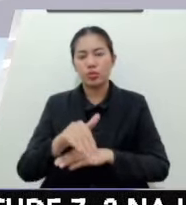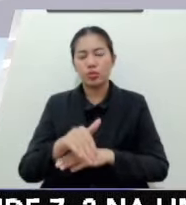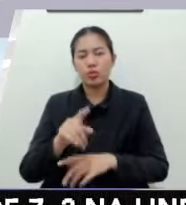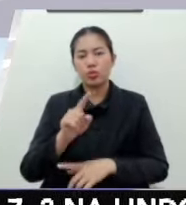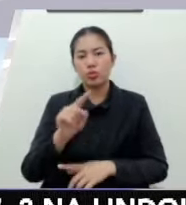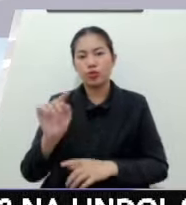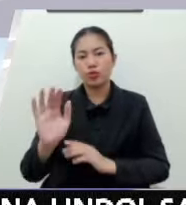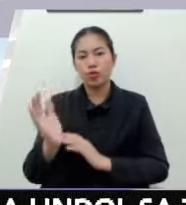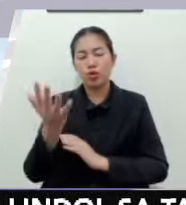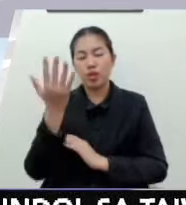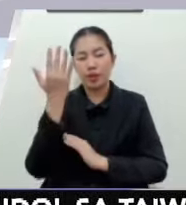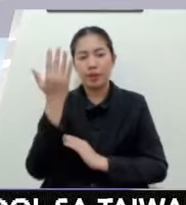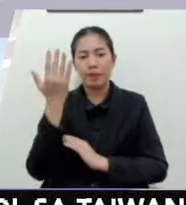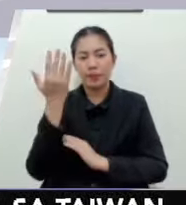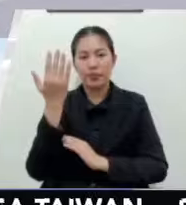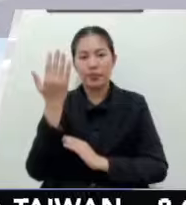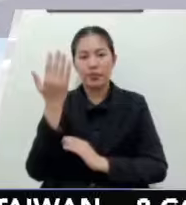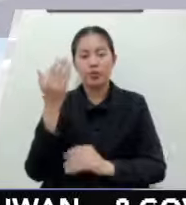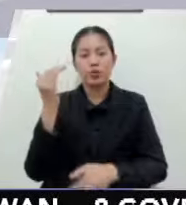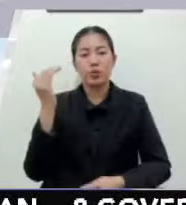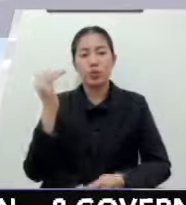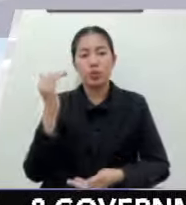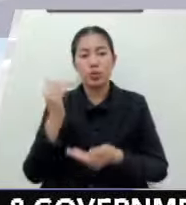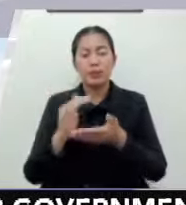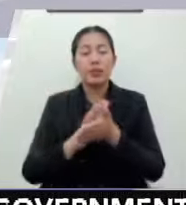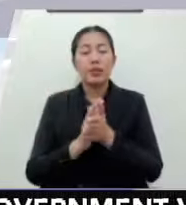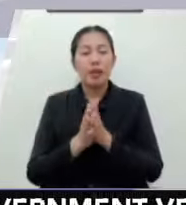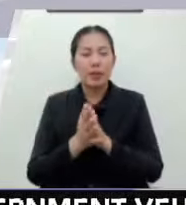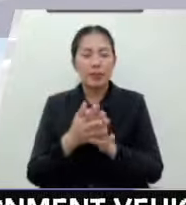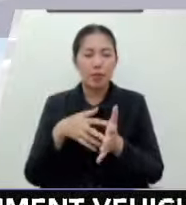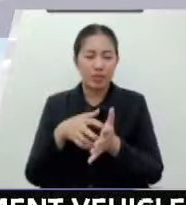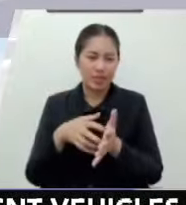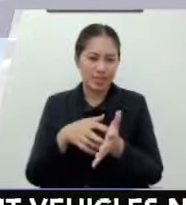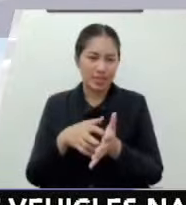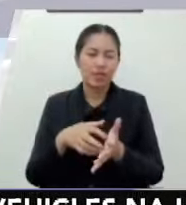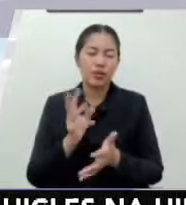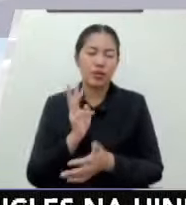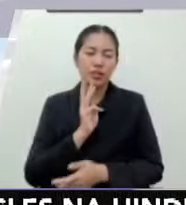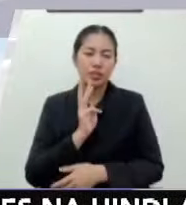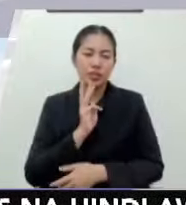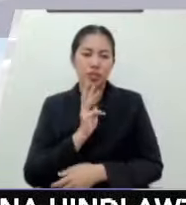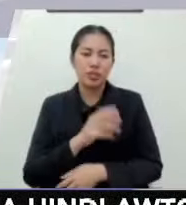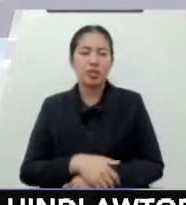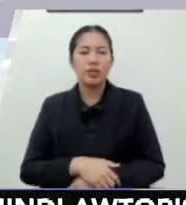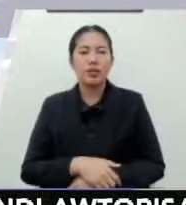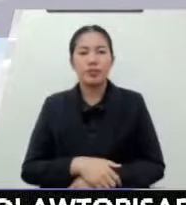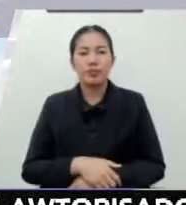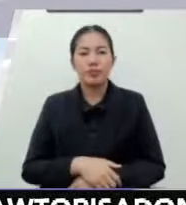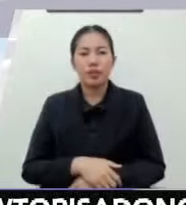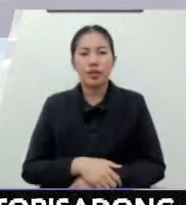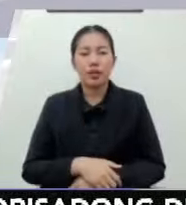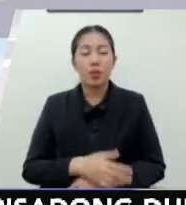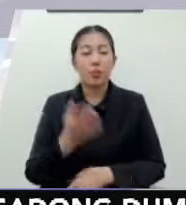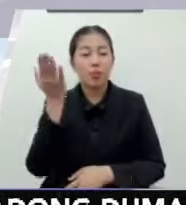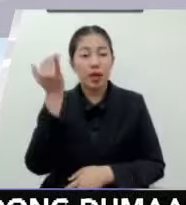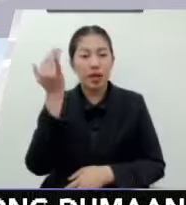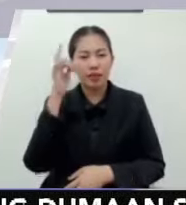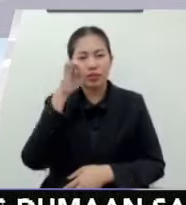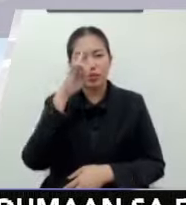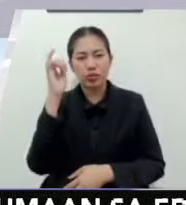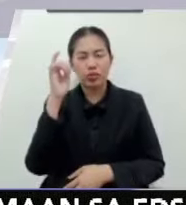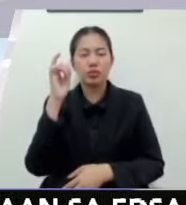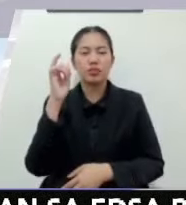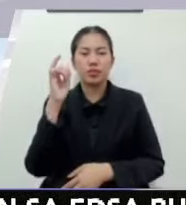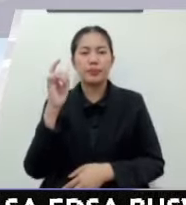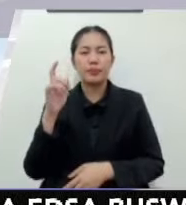dito po natin binabawasan po yung pressures. So kaya po tayo nag-decide po, no, sa ganitong oras para po less yung inconvenience po natin sa